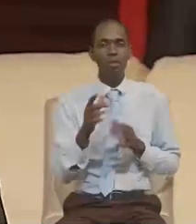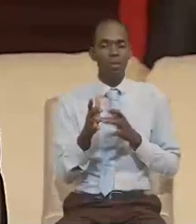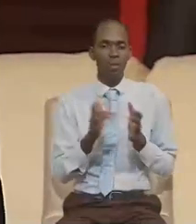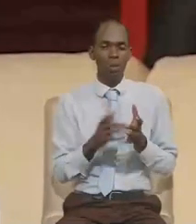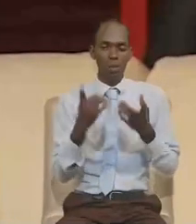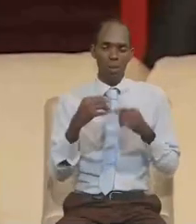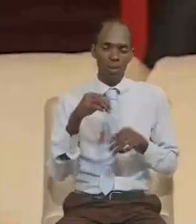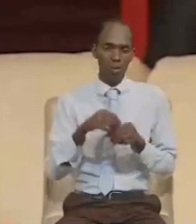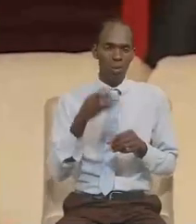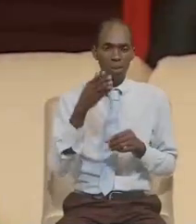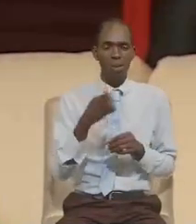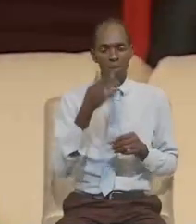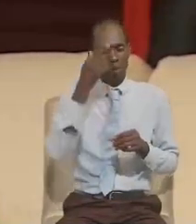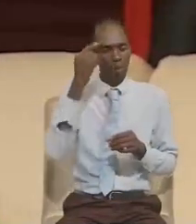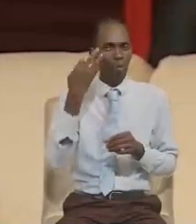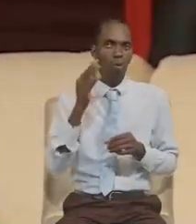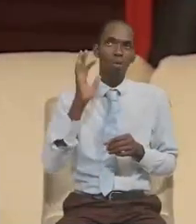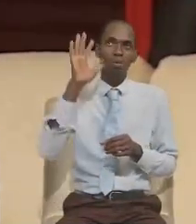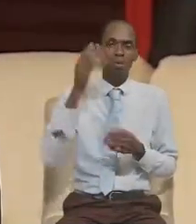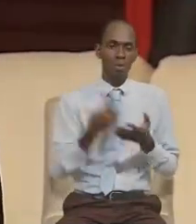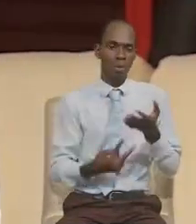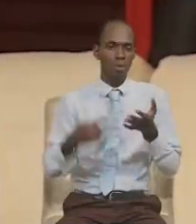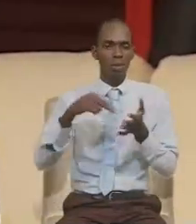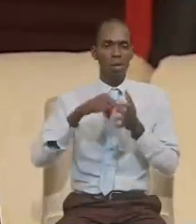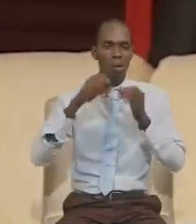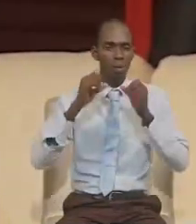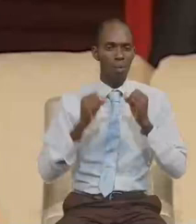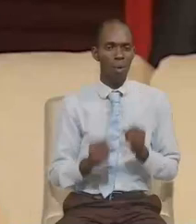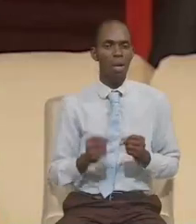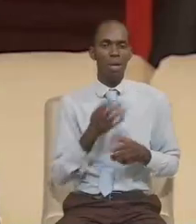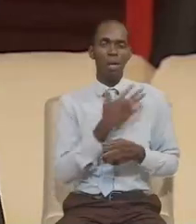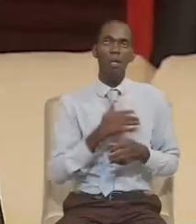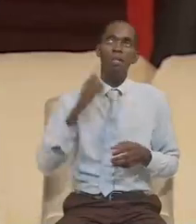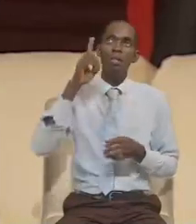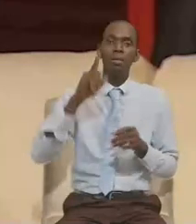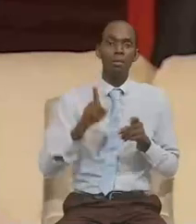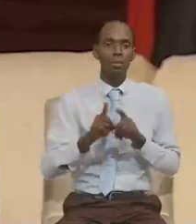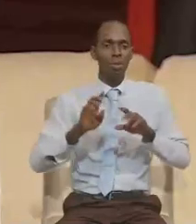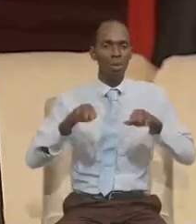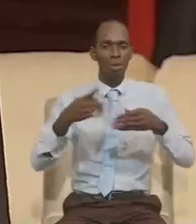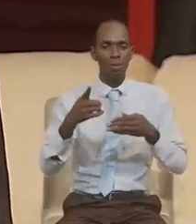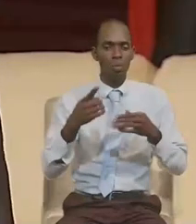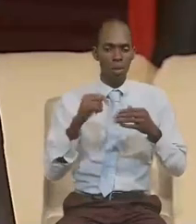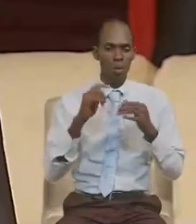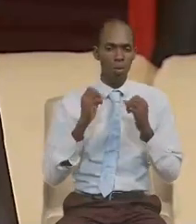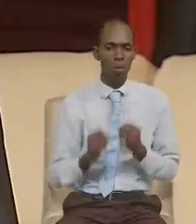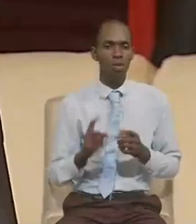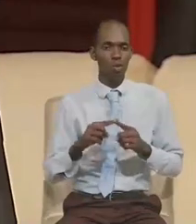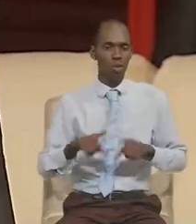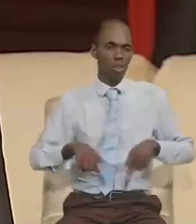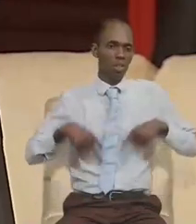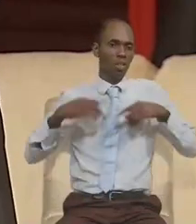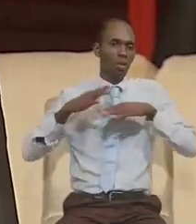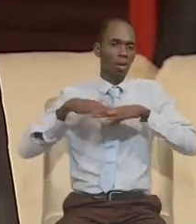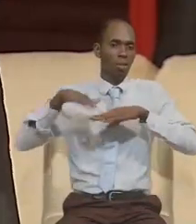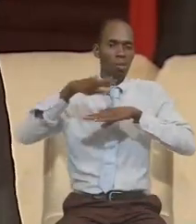qu'il est là dans sa puissance de résurrection, il te donne la puissance de vivre au-dessus du péché. Quiconque est né